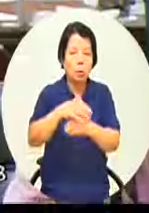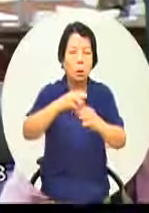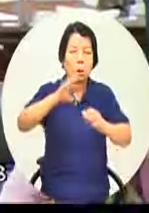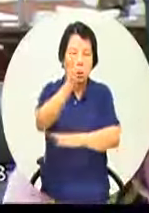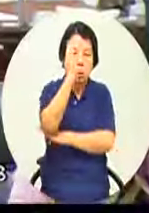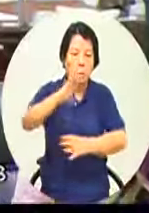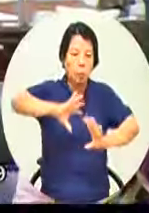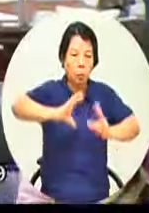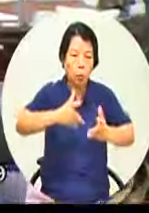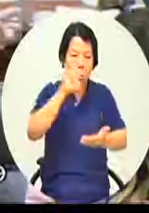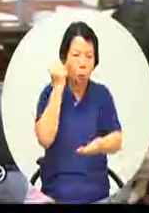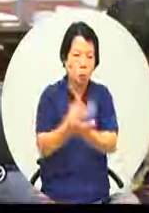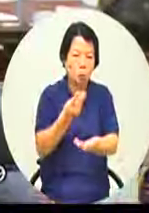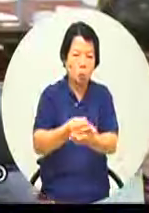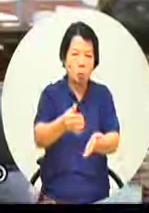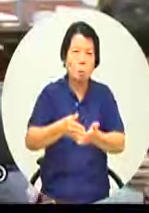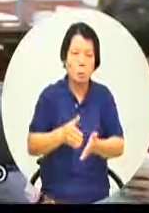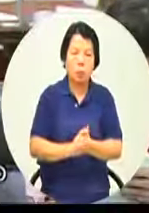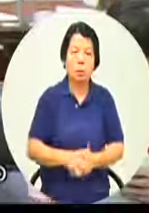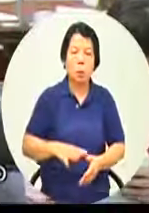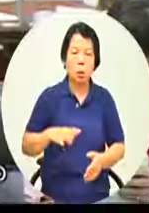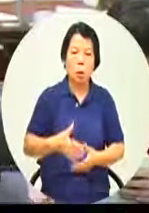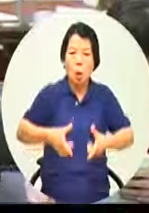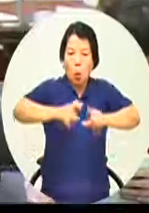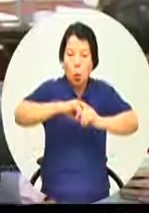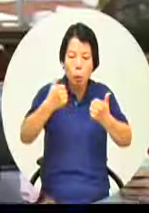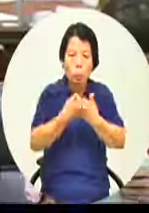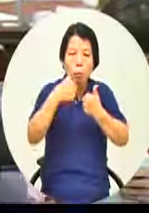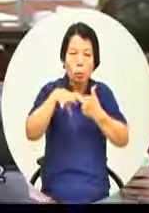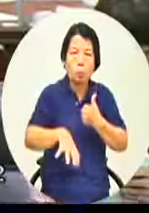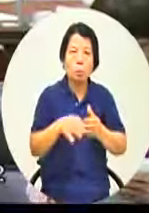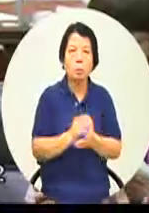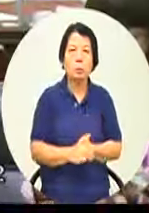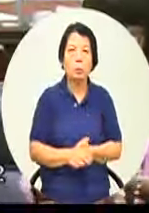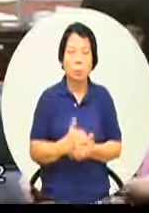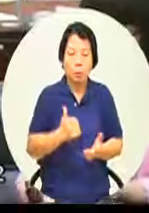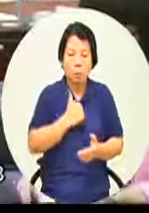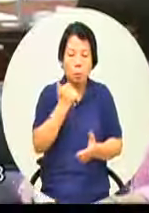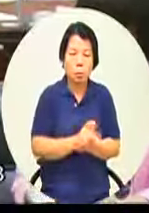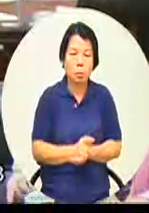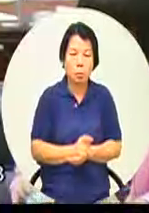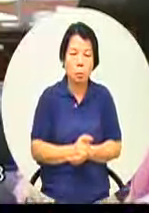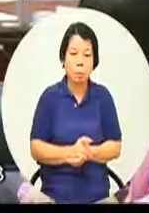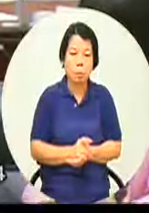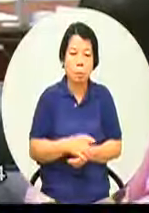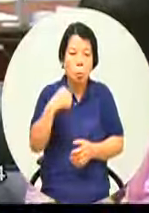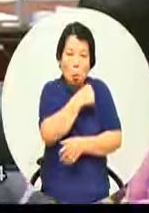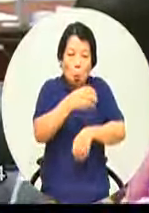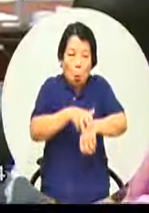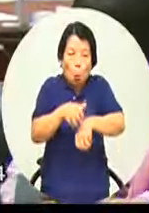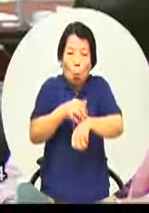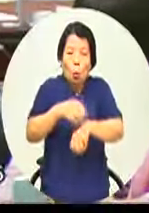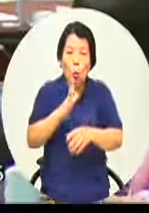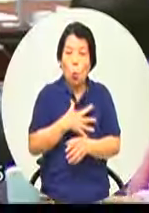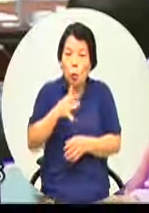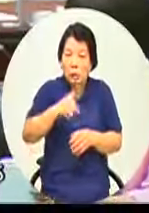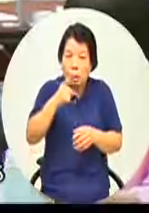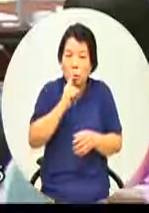好，那我想在这部分又回到我们地方议会来讲的话，其实猕猴这个问题，其实我不是第一个讲，